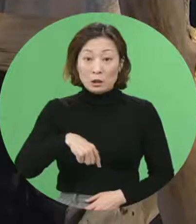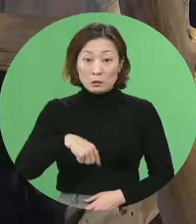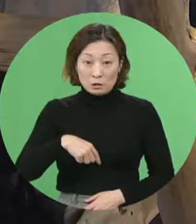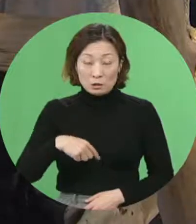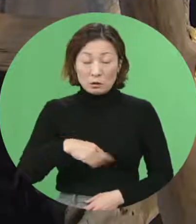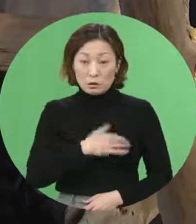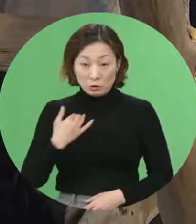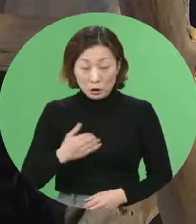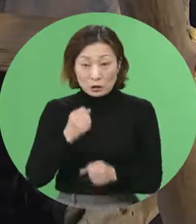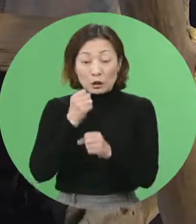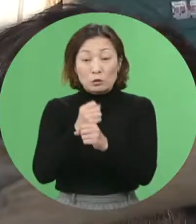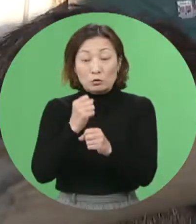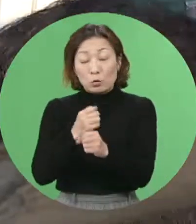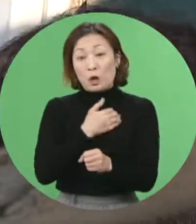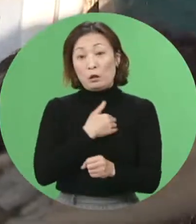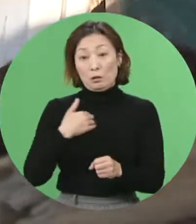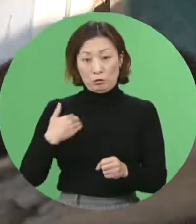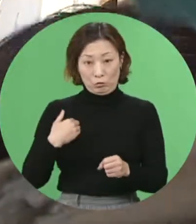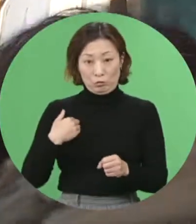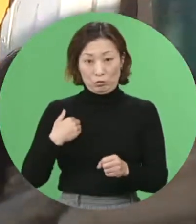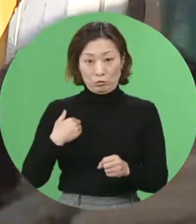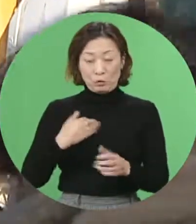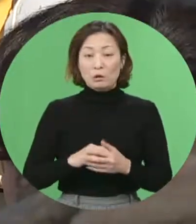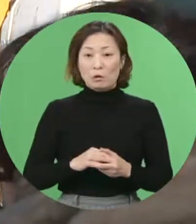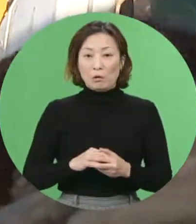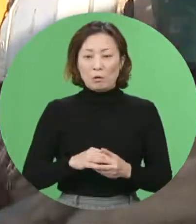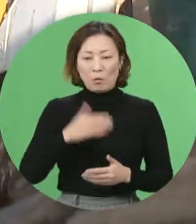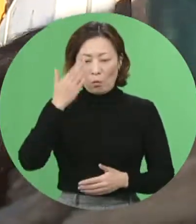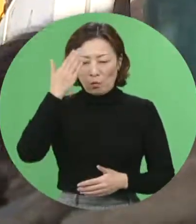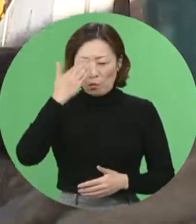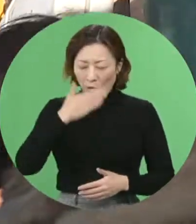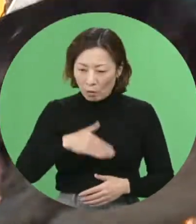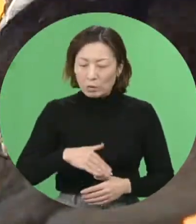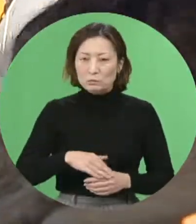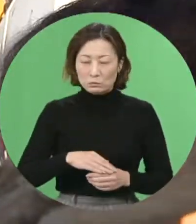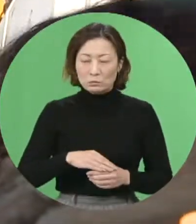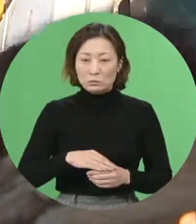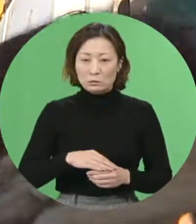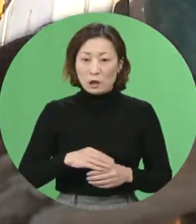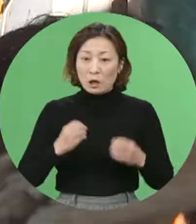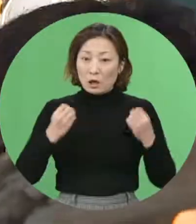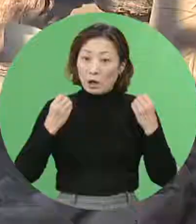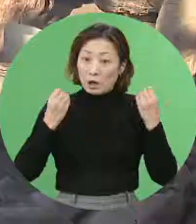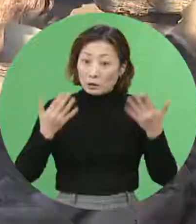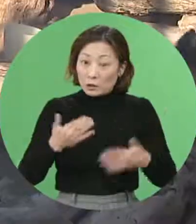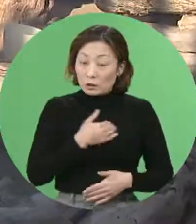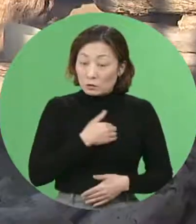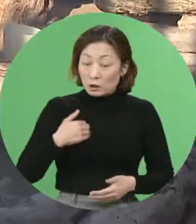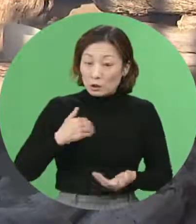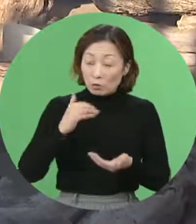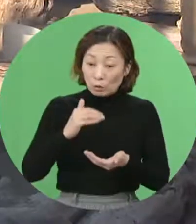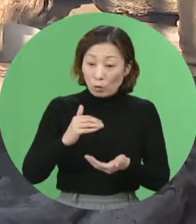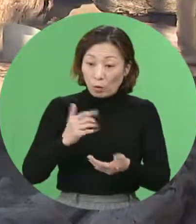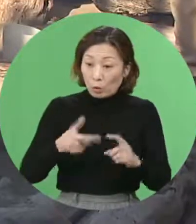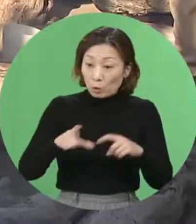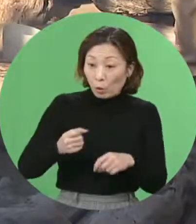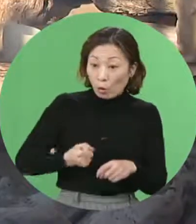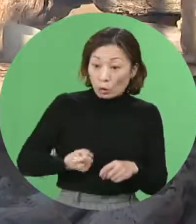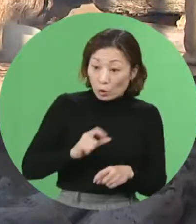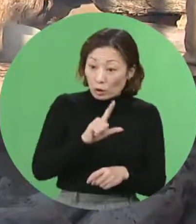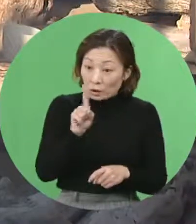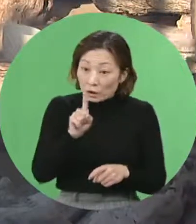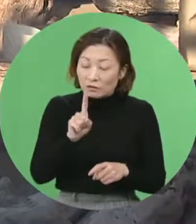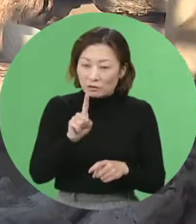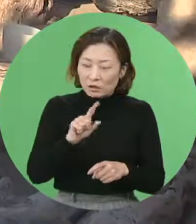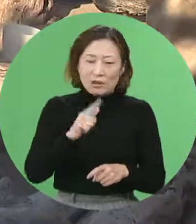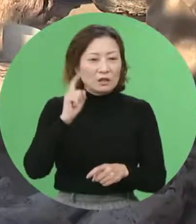ることができるんやなっていう、なんかすごくねそういうのを見させていただくと新しい可能性とか、あこんなんしたらもっと面白いんかなとかっていう夢が